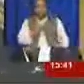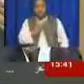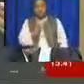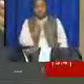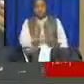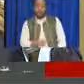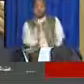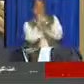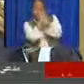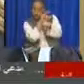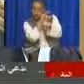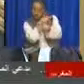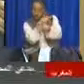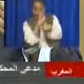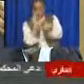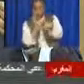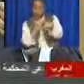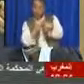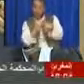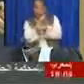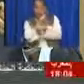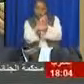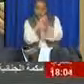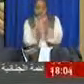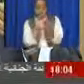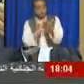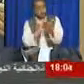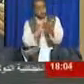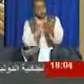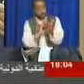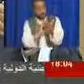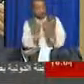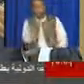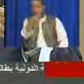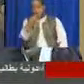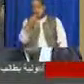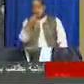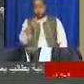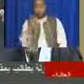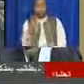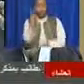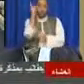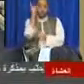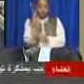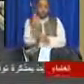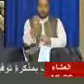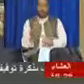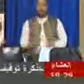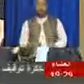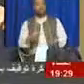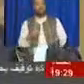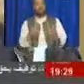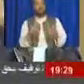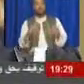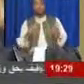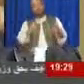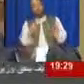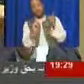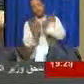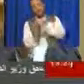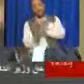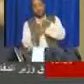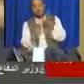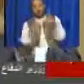العلم يتفقون على تغيير المنكر باليد جائز ما لم يؤدي الى استعمال السلاح اما اذا ادى الى استعمال السلاح